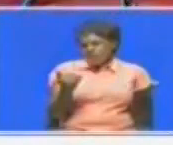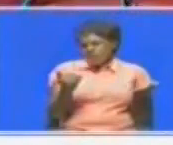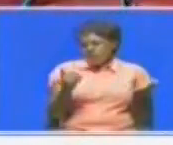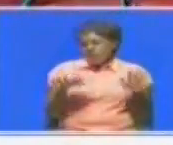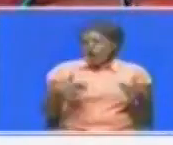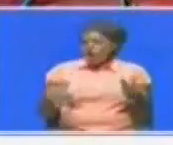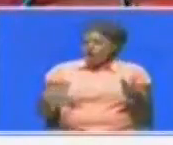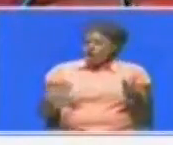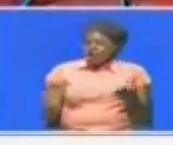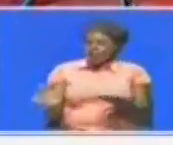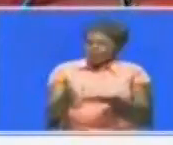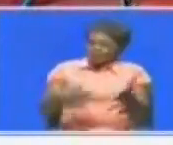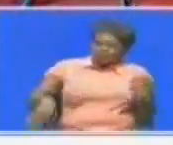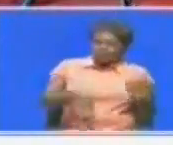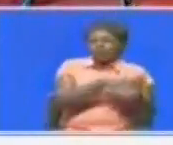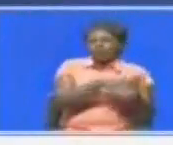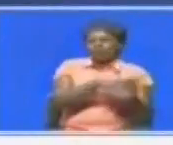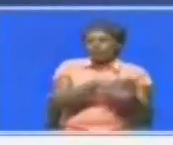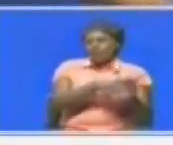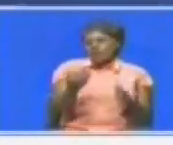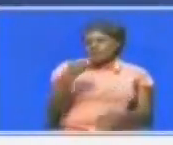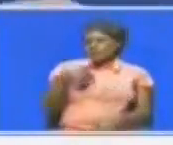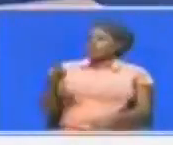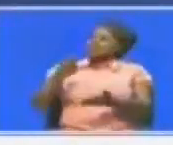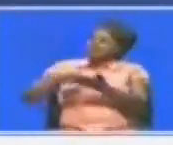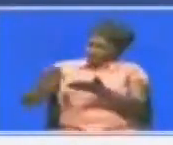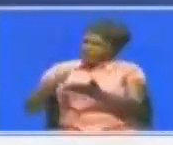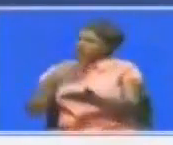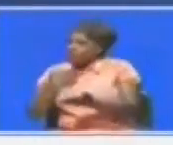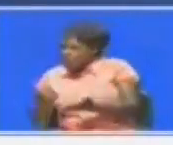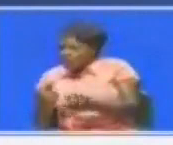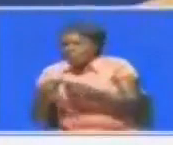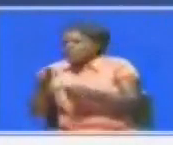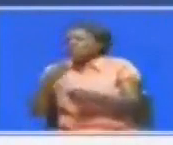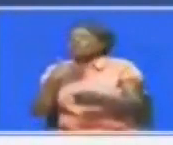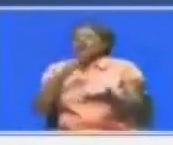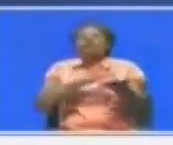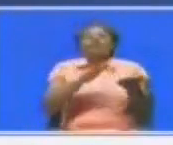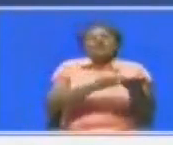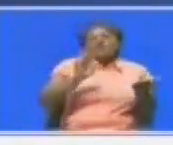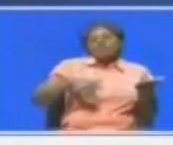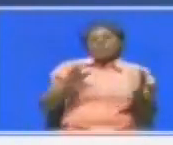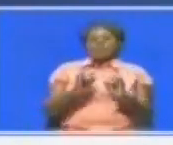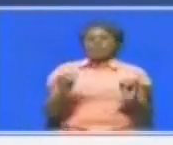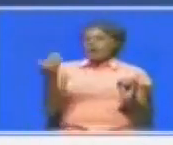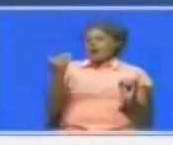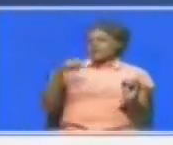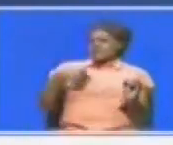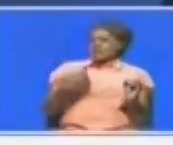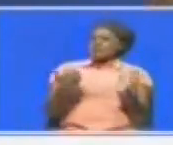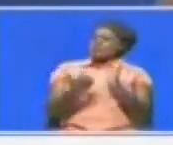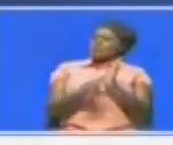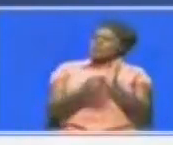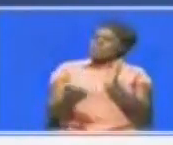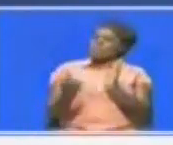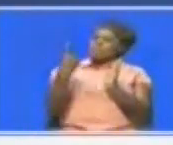unaambiwa funganisha vitu zako na mtupia mtu nje. Jiangalie wewe, unataka kusamehe lakini unataka kumsamehe mke wako. Watu ukosea, kaa chini ujiulize, hii shida